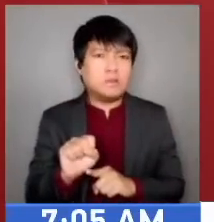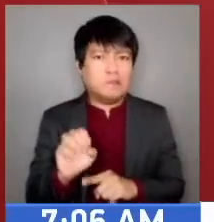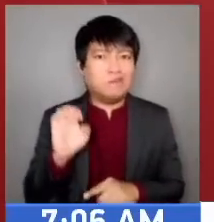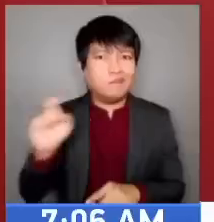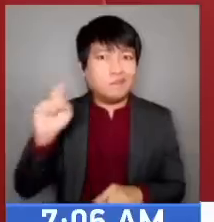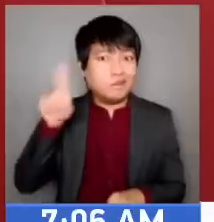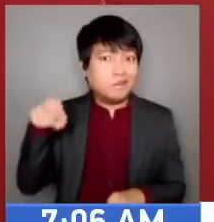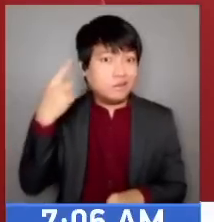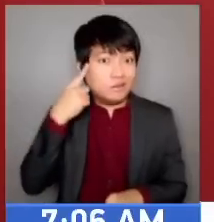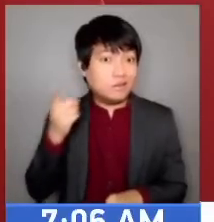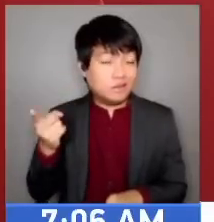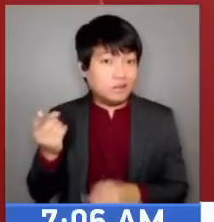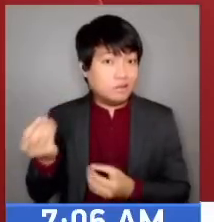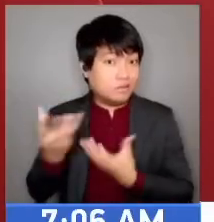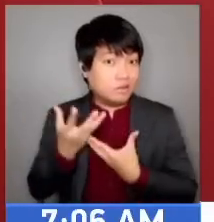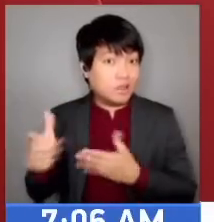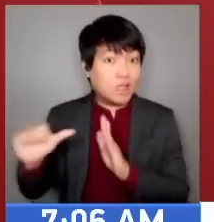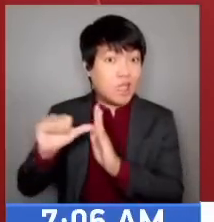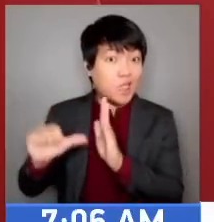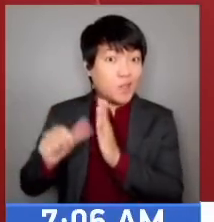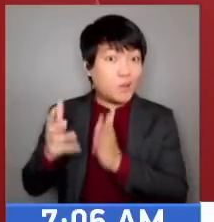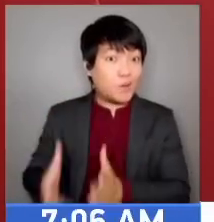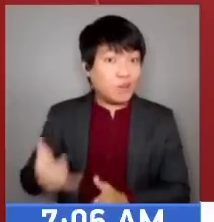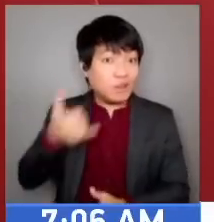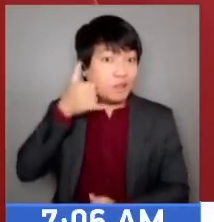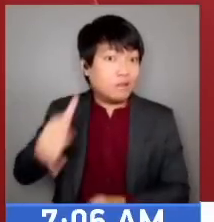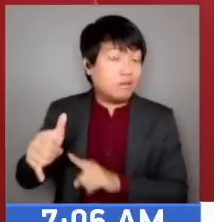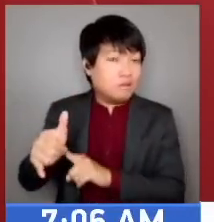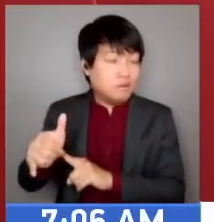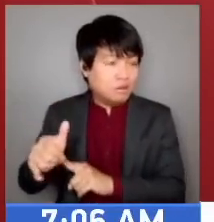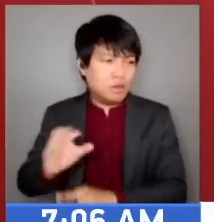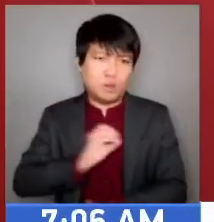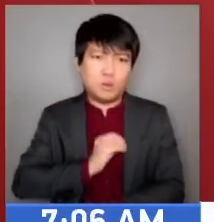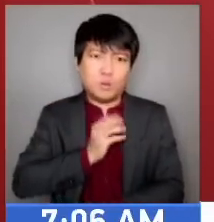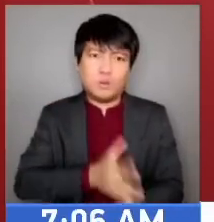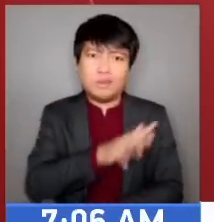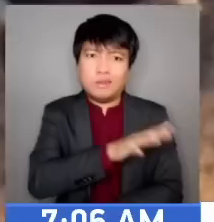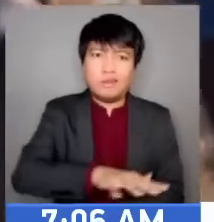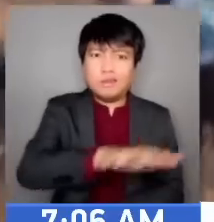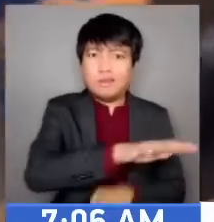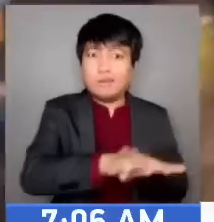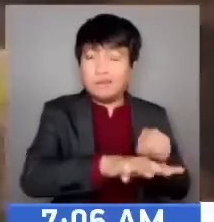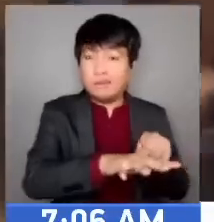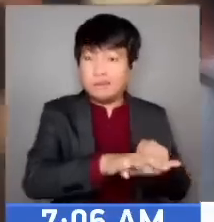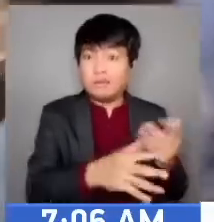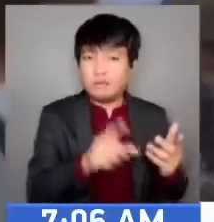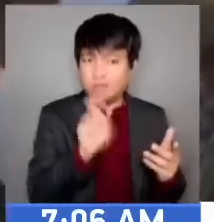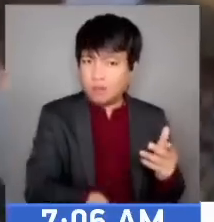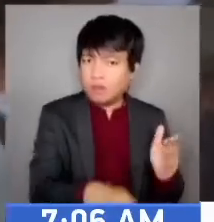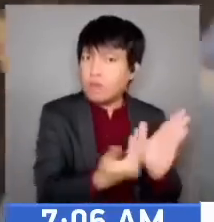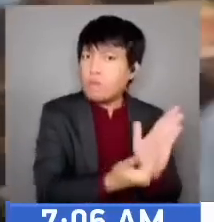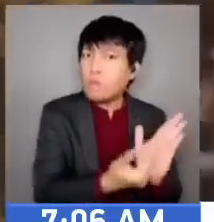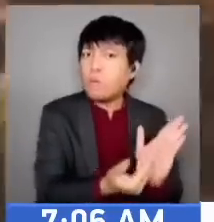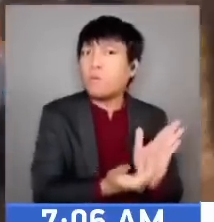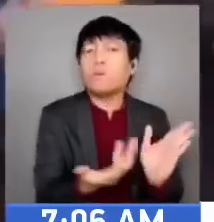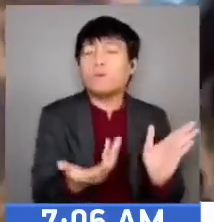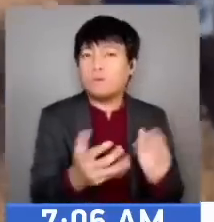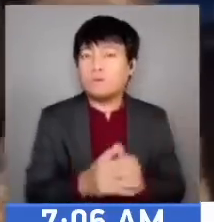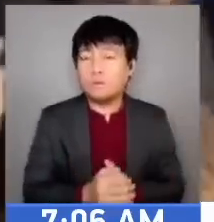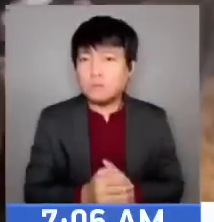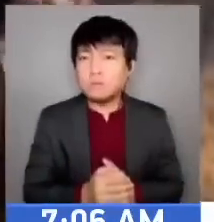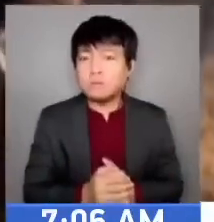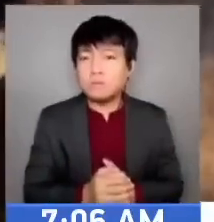i-prove na kaya ang may-ari niyan is si former Governor Henry Teves. Hindi lang daw si Pride Henry ang may-ari